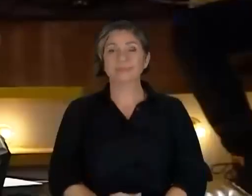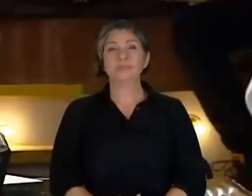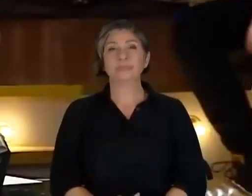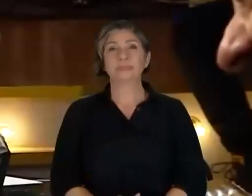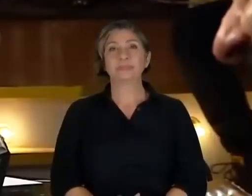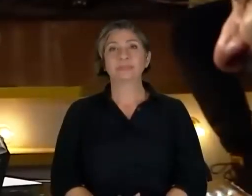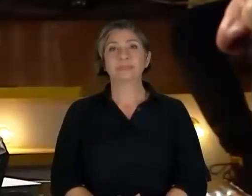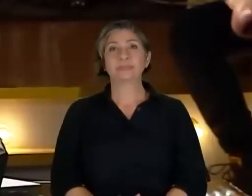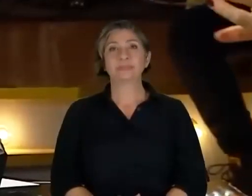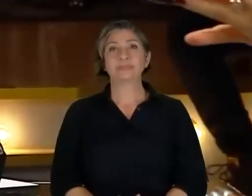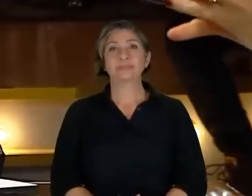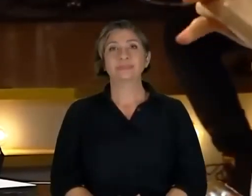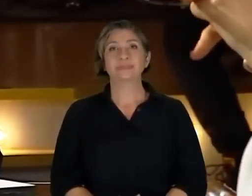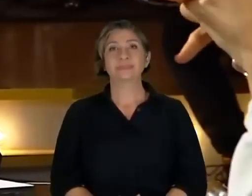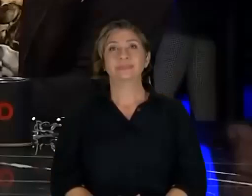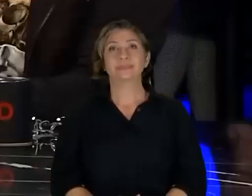abiciğim? Şöyle bahsedeyim.